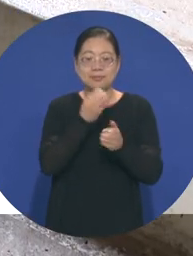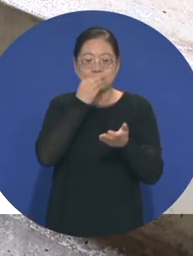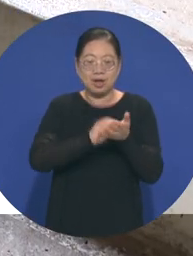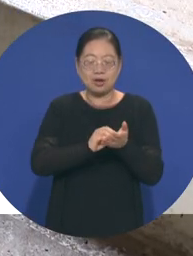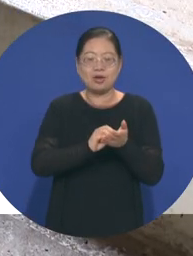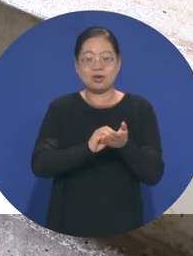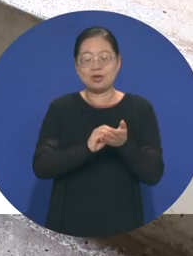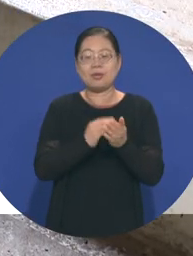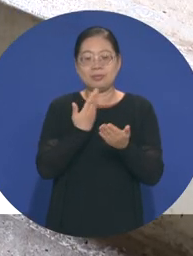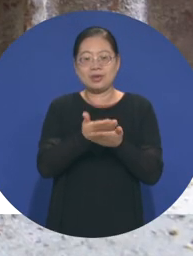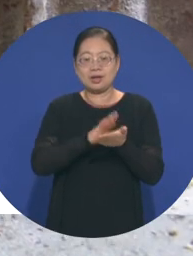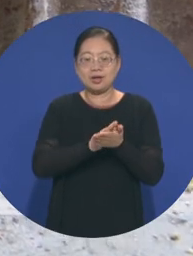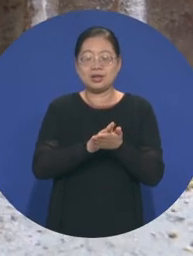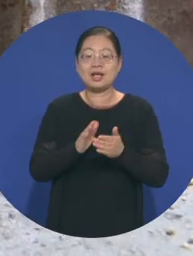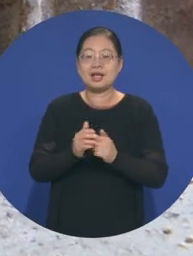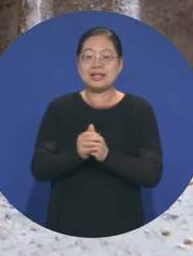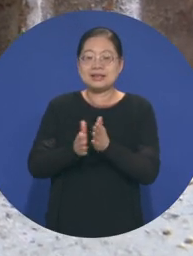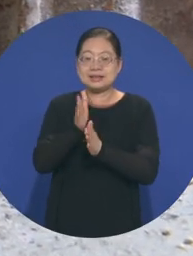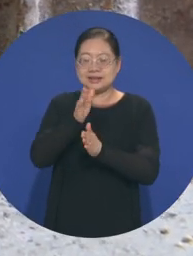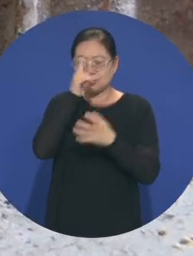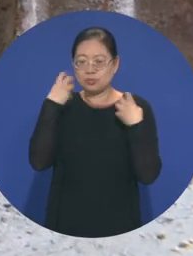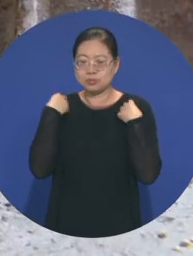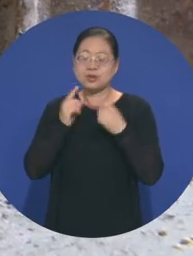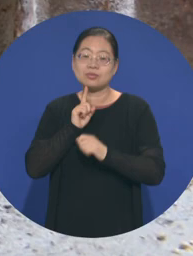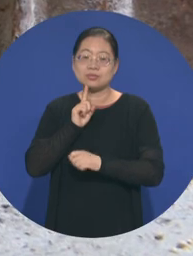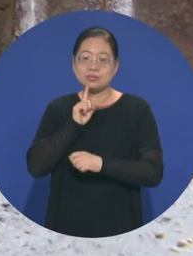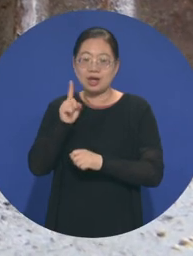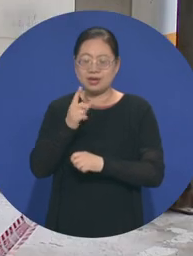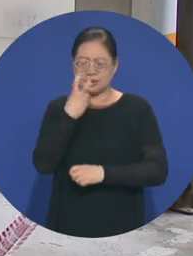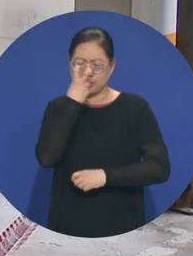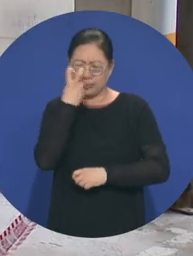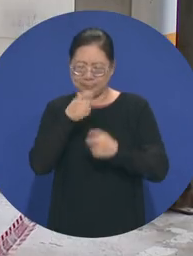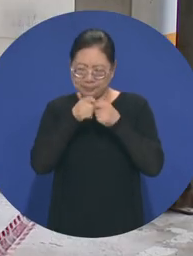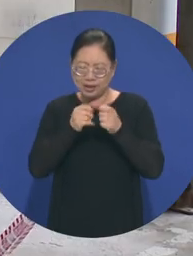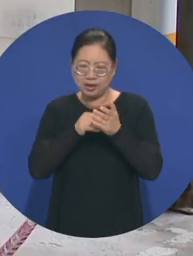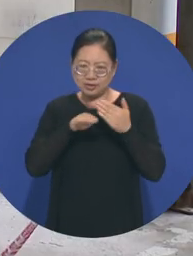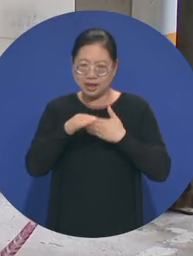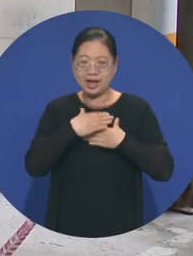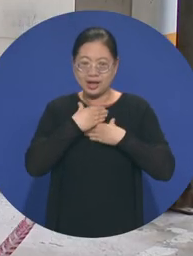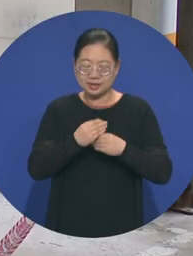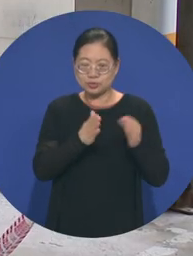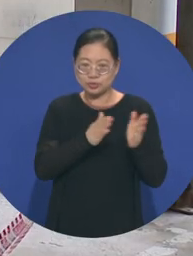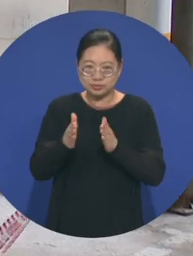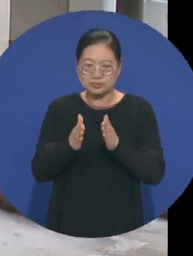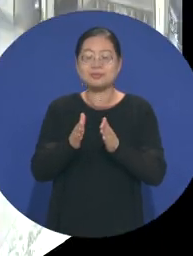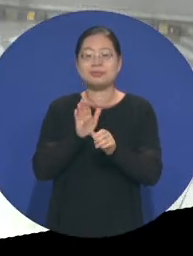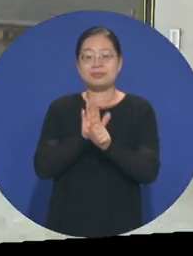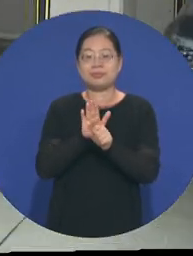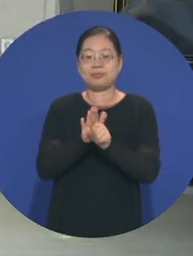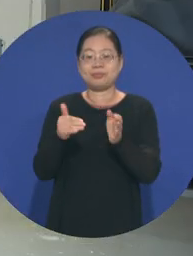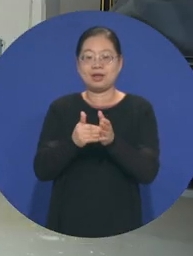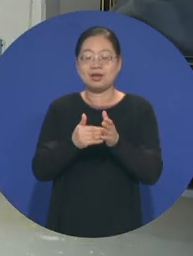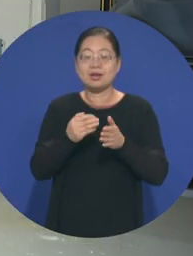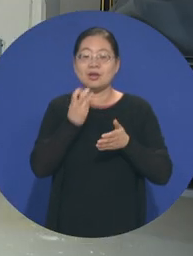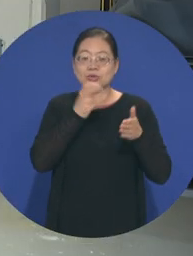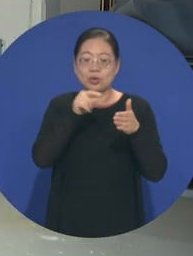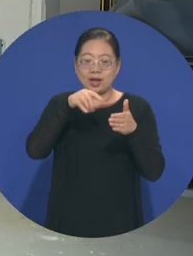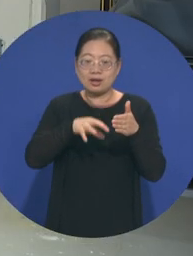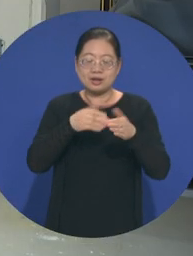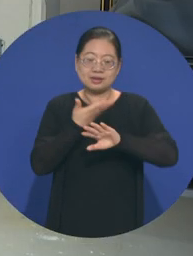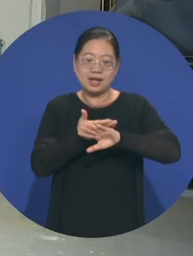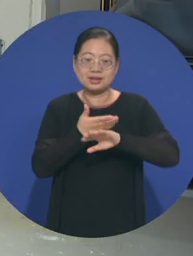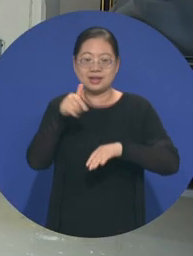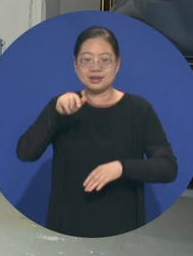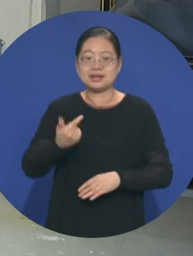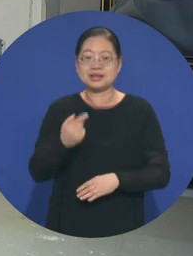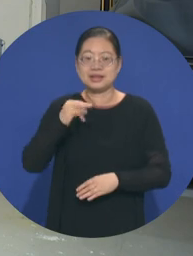보강했고 해당 시군에 요청해 현재는 정밀 안전진단 후 근본적인 안전조치 중입니다 이곳은 돈의